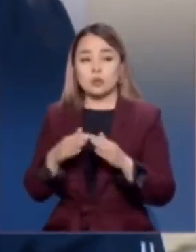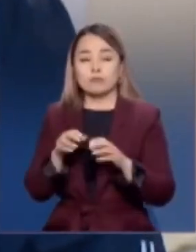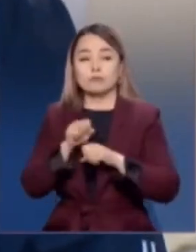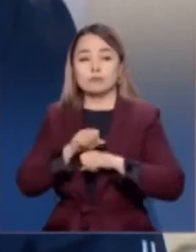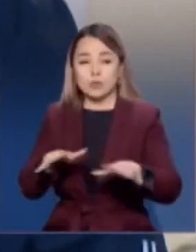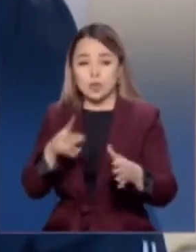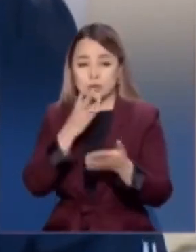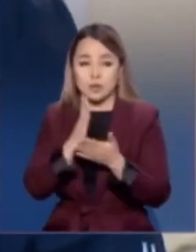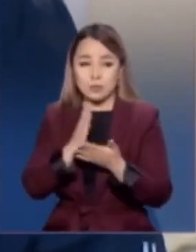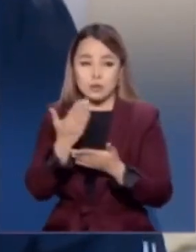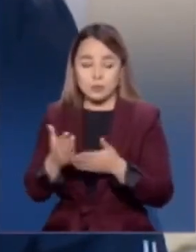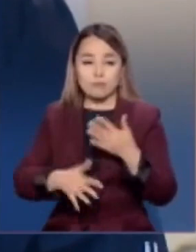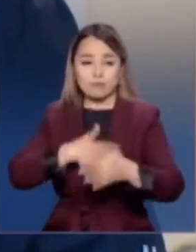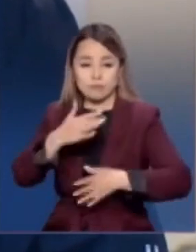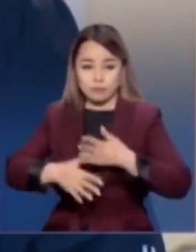жатыр,